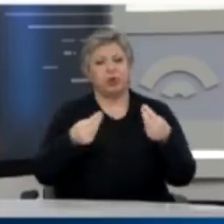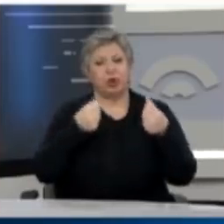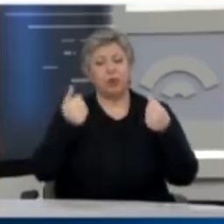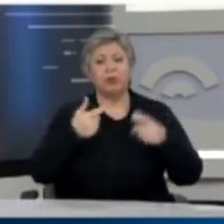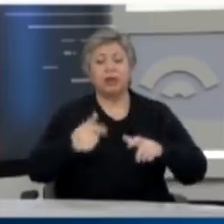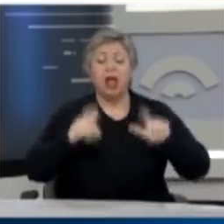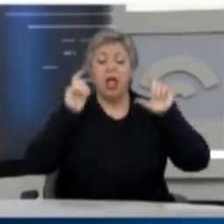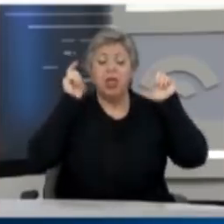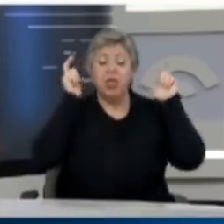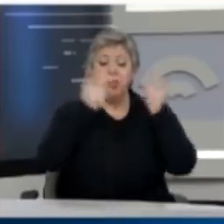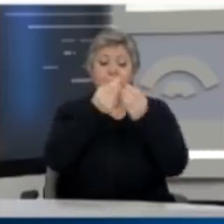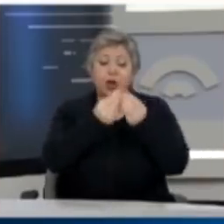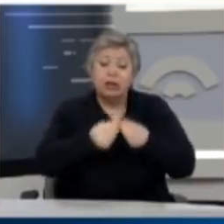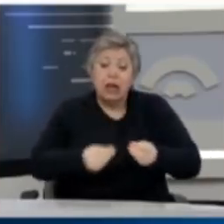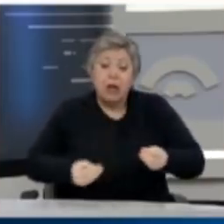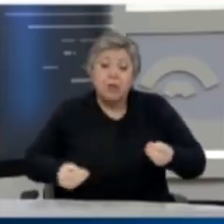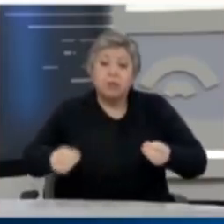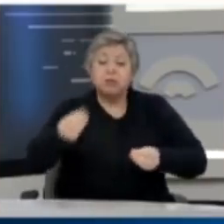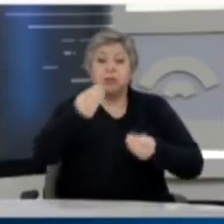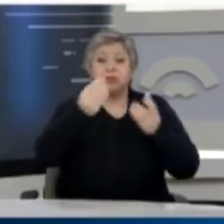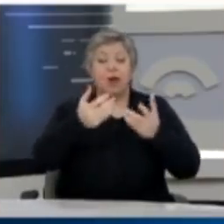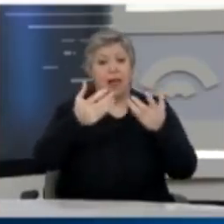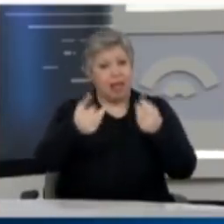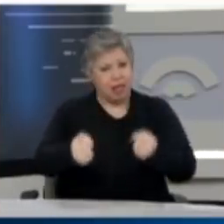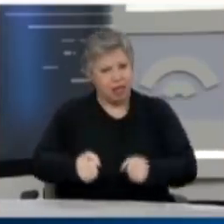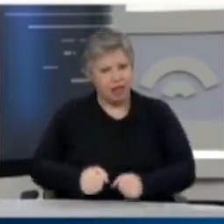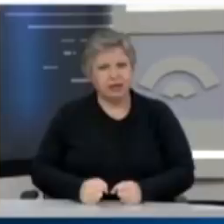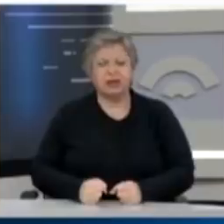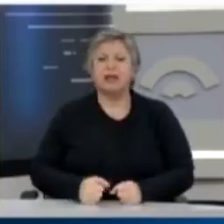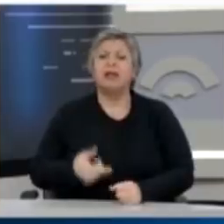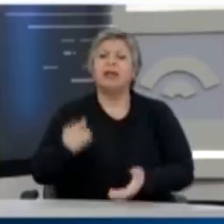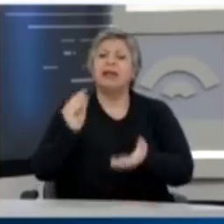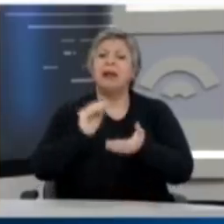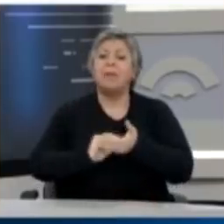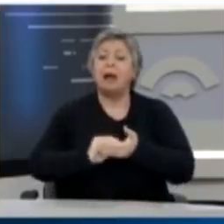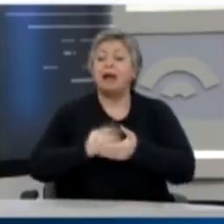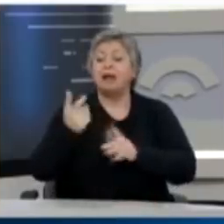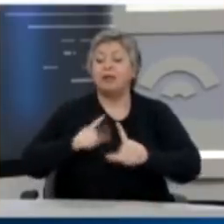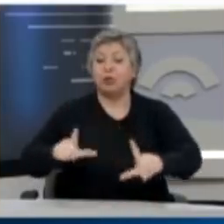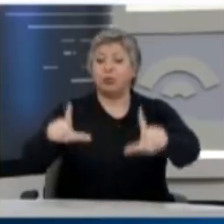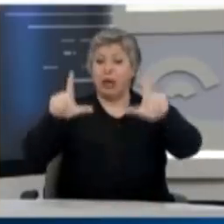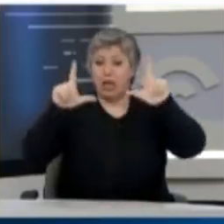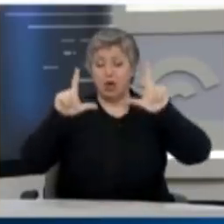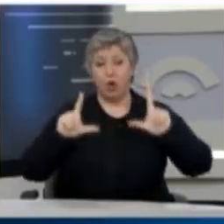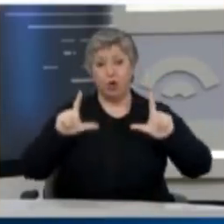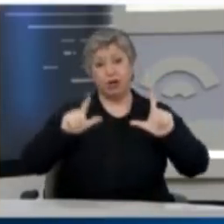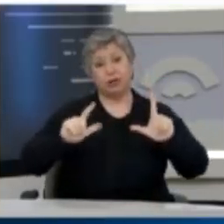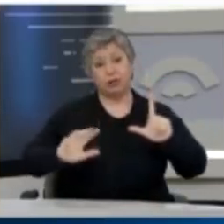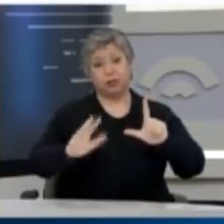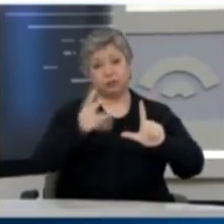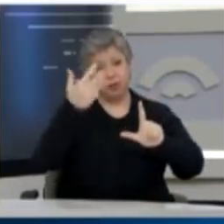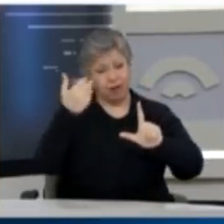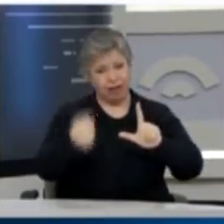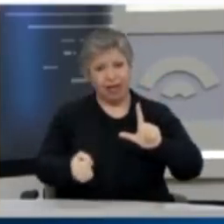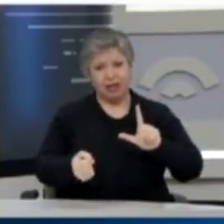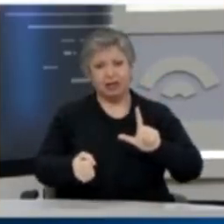τα διάφορα άλλα παραπλανητικά για να παρουσιάσουν ως δήθεν προοδευτική την πρότασή τους για τη